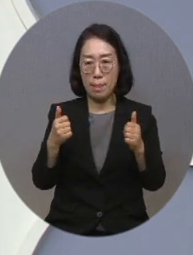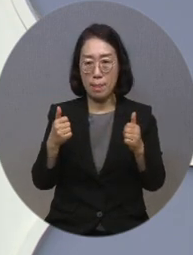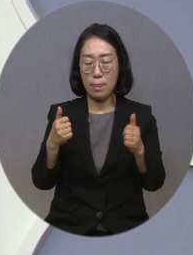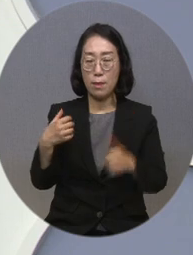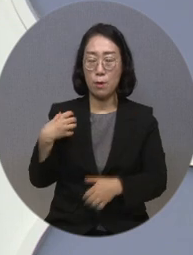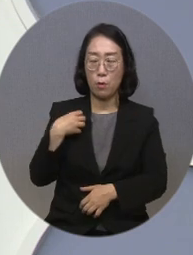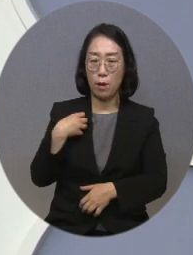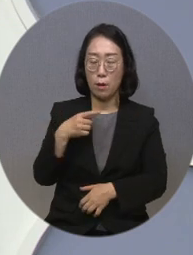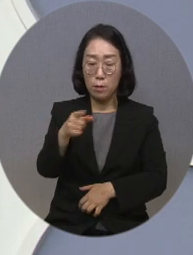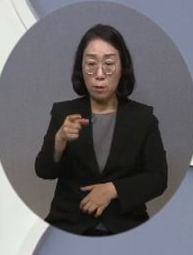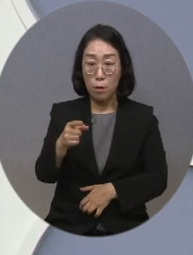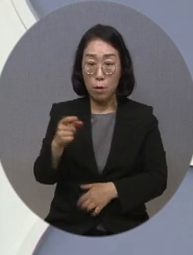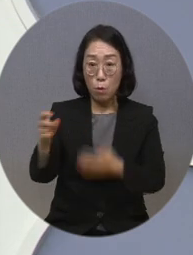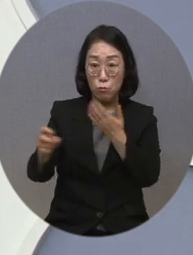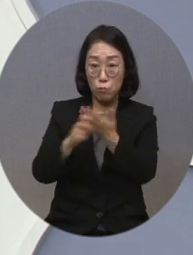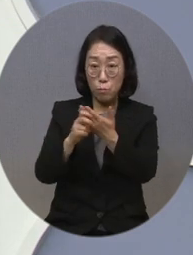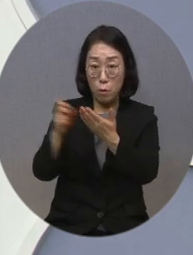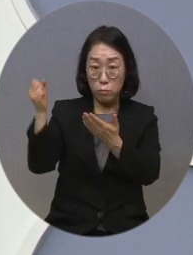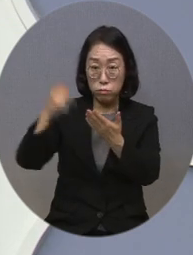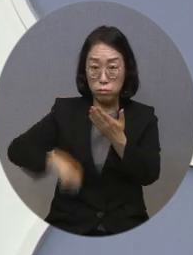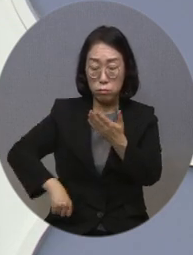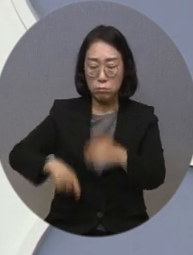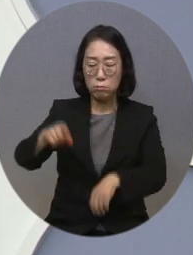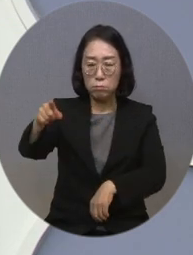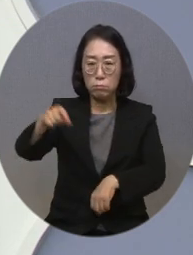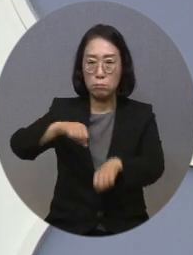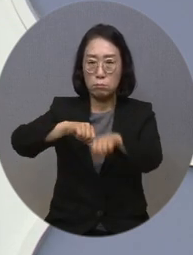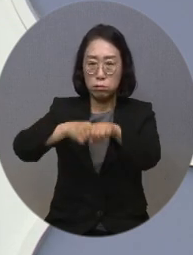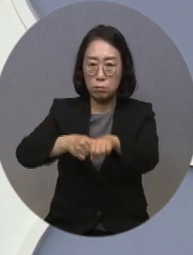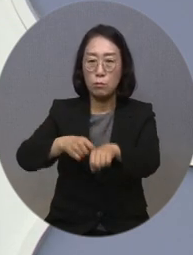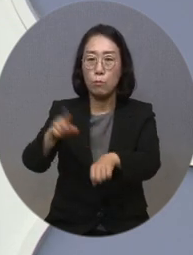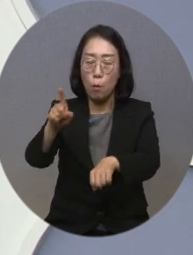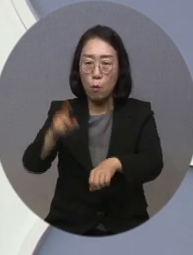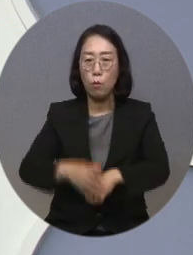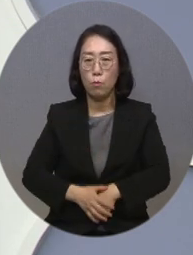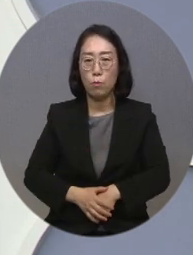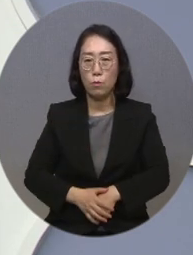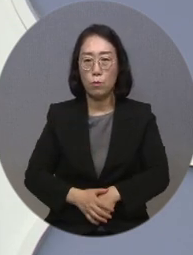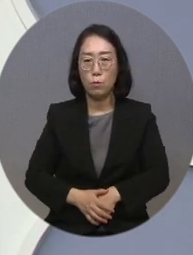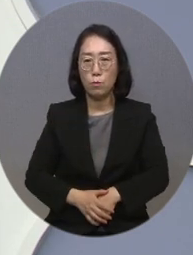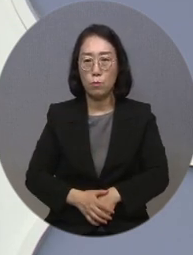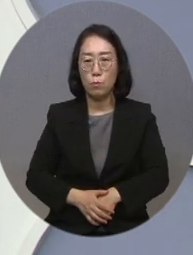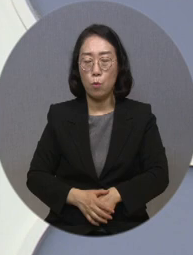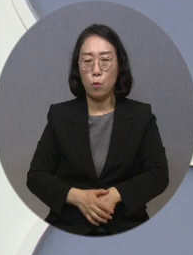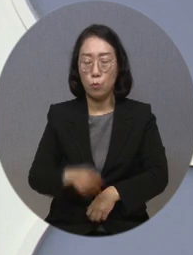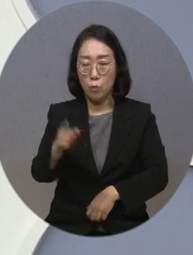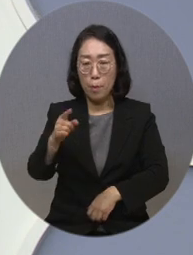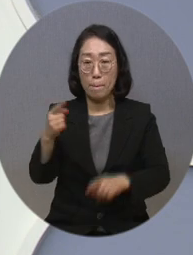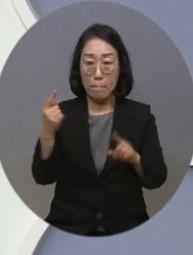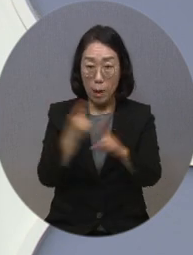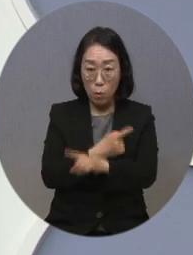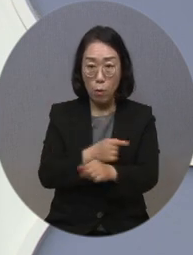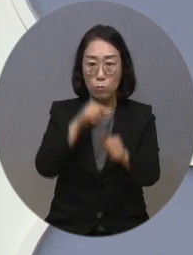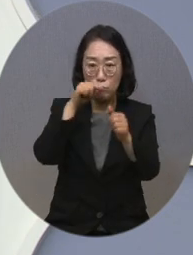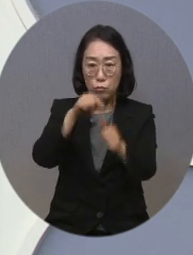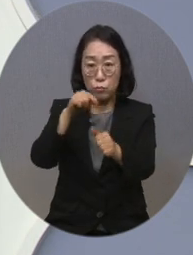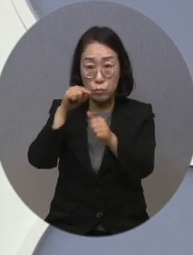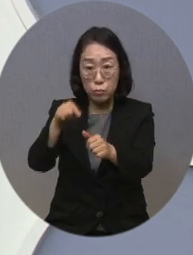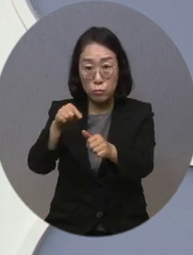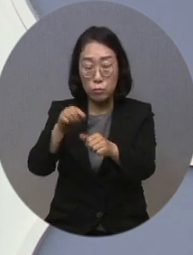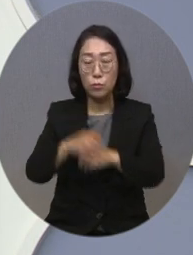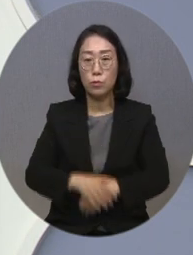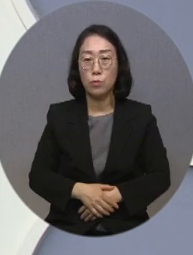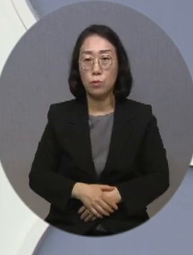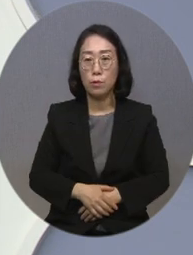사람을 소위 그 근데 기업 같으면 덤핑을 한다든지 또 반기업적 정서를 그 활동을 한다든지 할 때